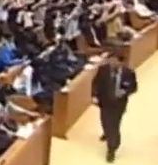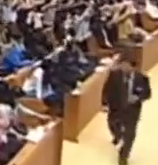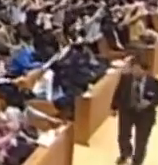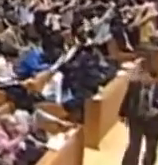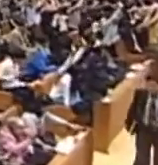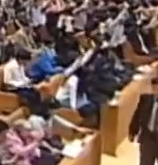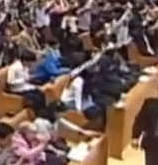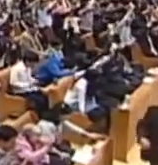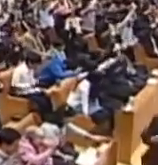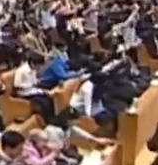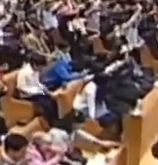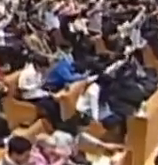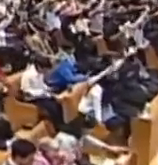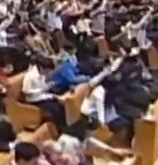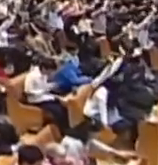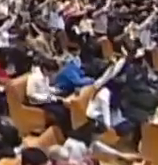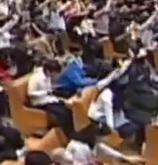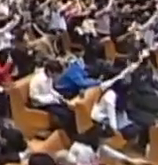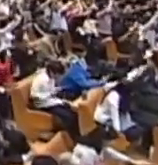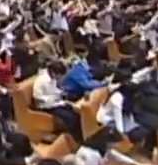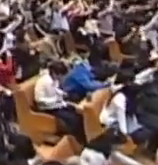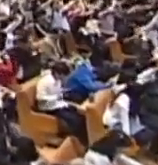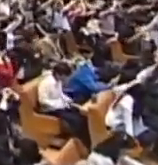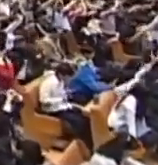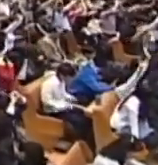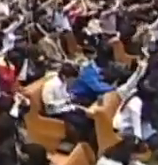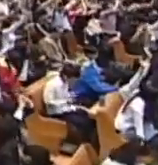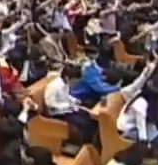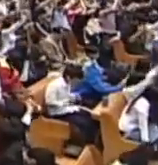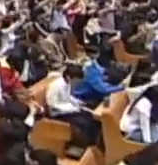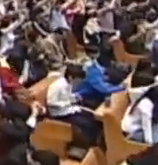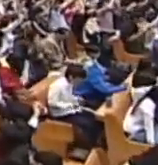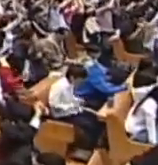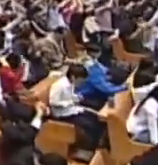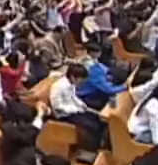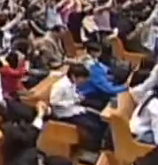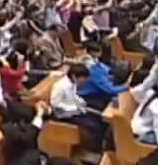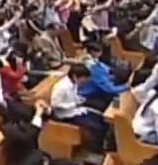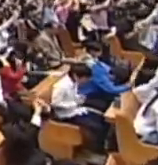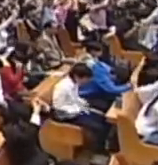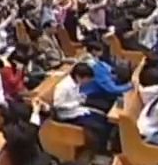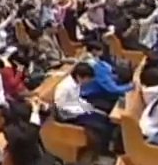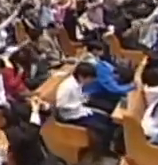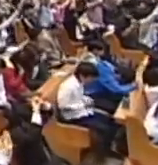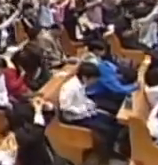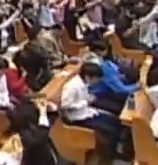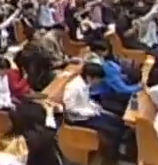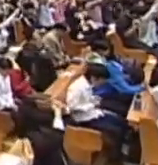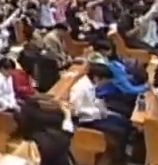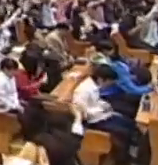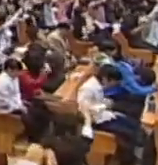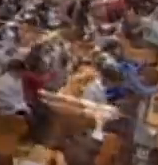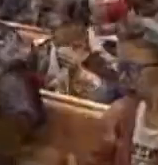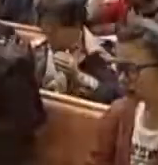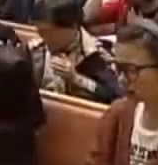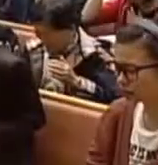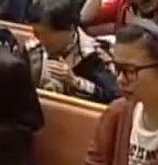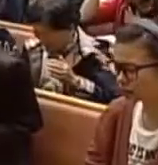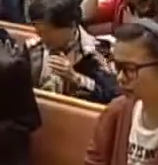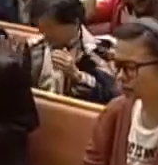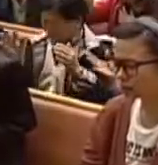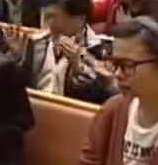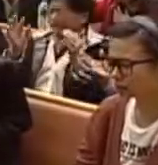써 깨져 어떻게 예수 안에 것 제외 왜 내구성은 튜브 일단 먼저 떠 드